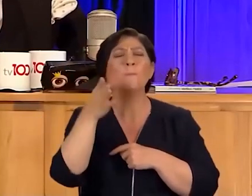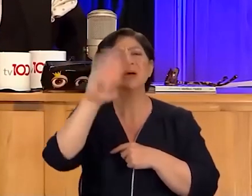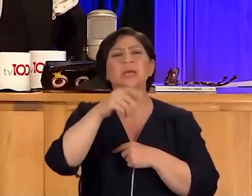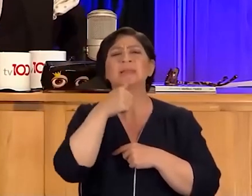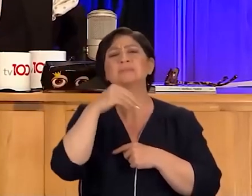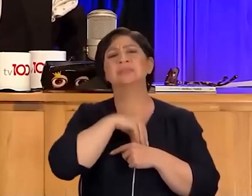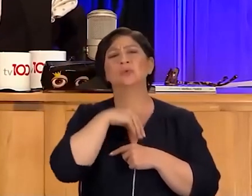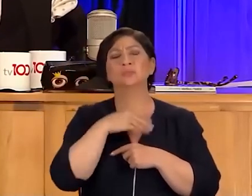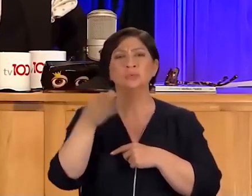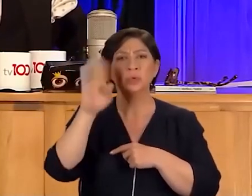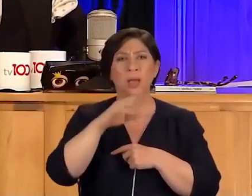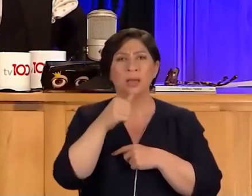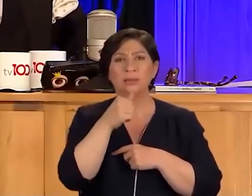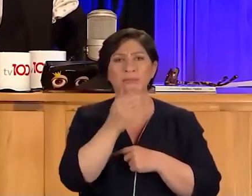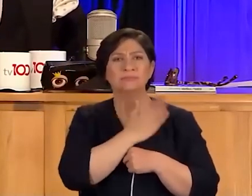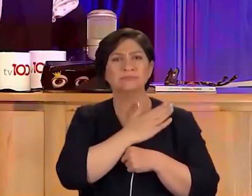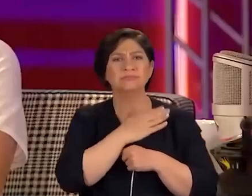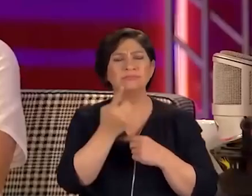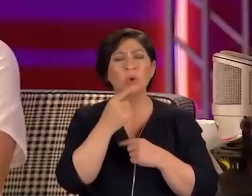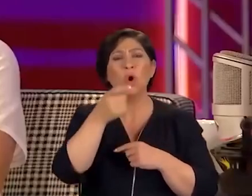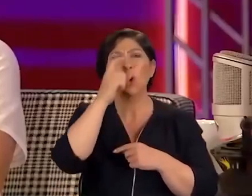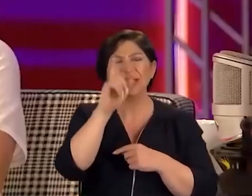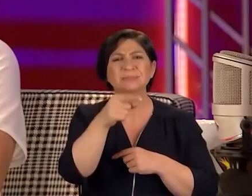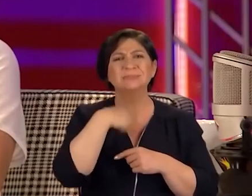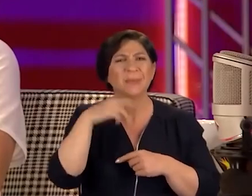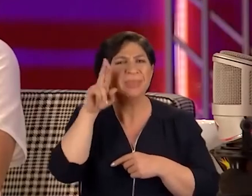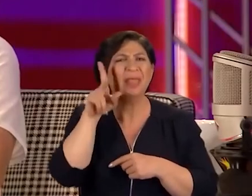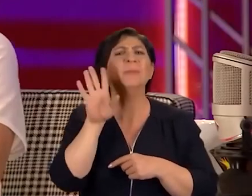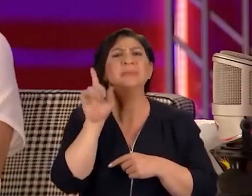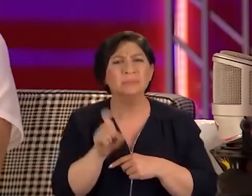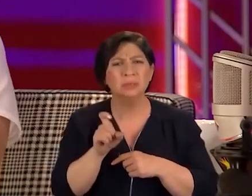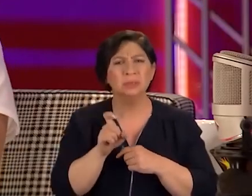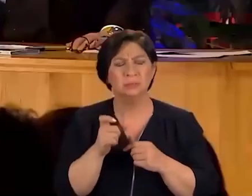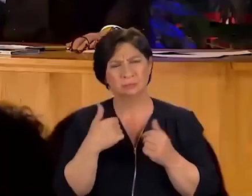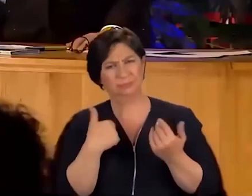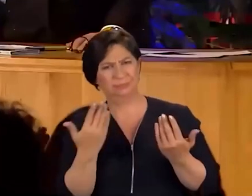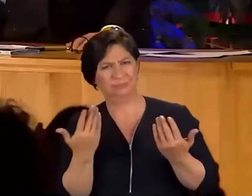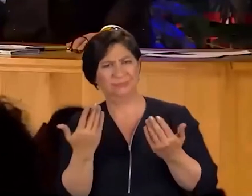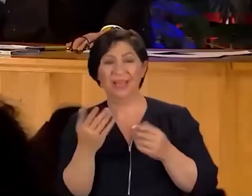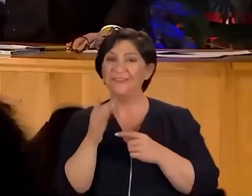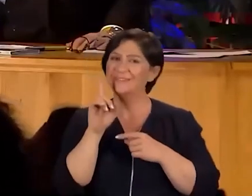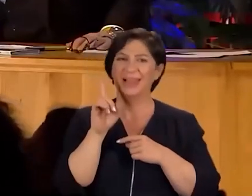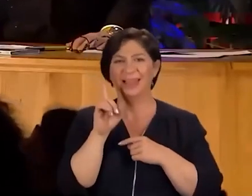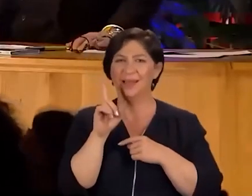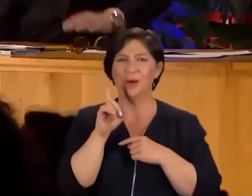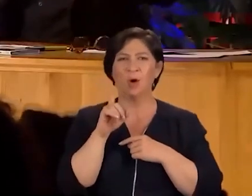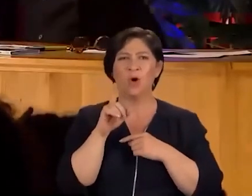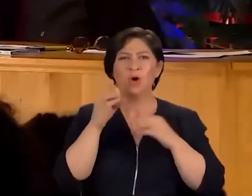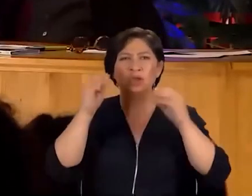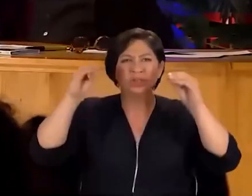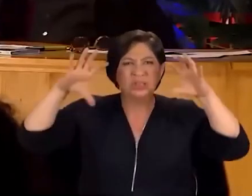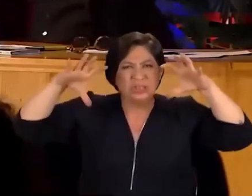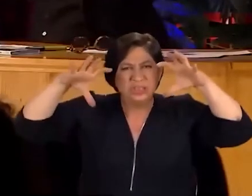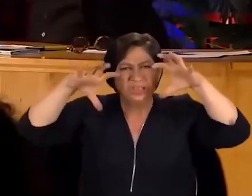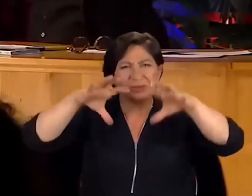adam sanıyorum. Sonra adam bana dedi ki, Okan'cığım beni tanımadın mı dedi. Ben dedim ki valla o kadar böyle